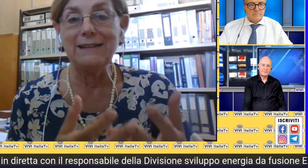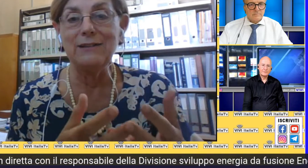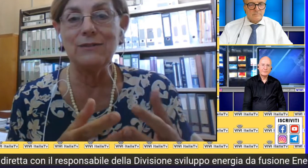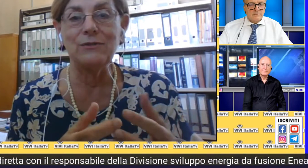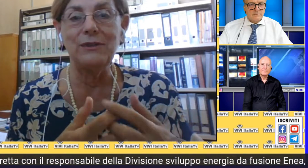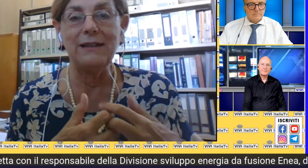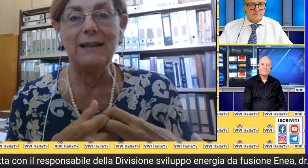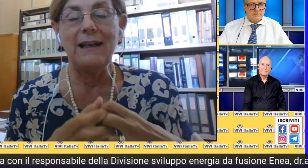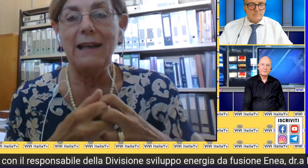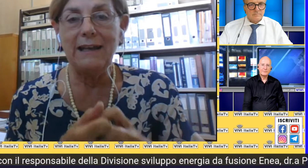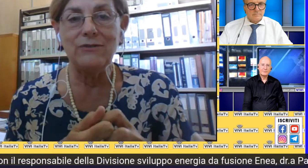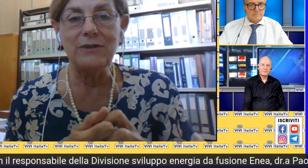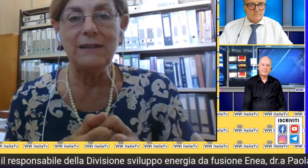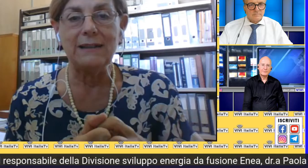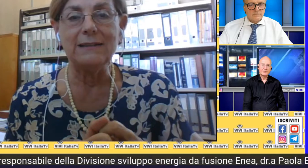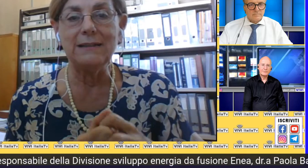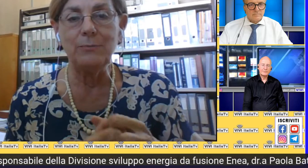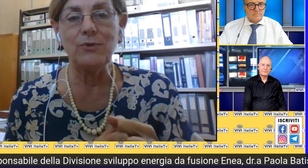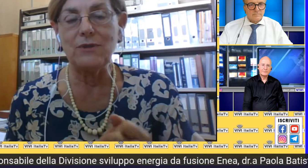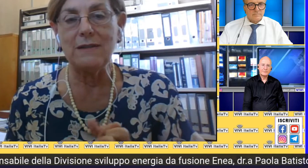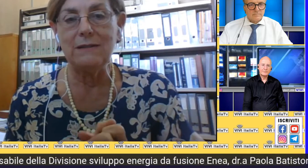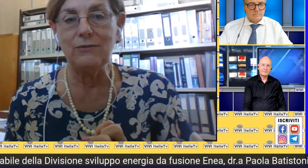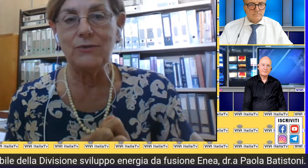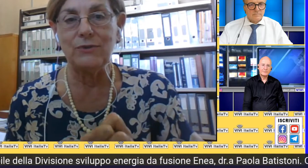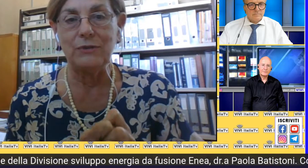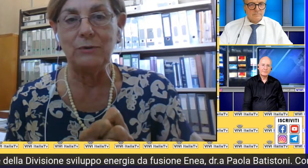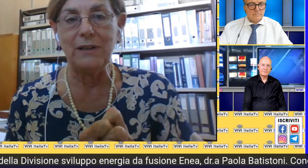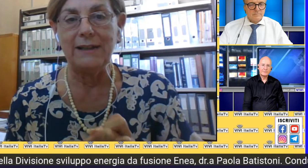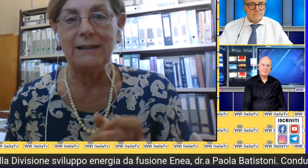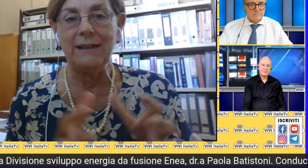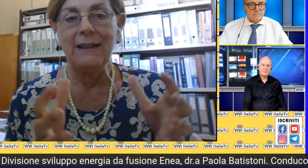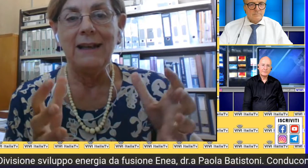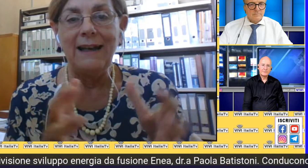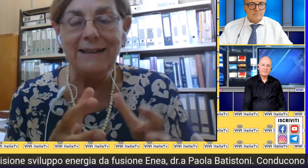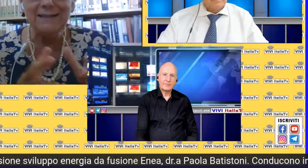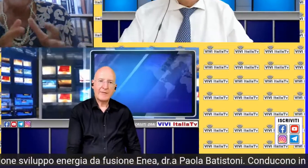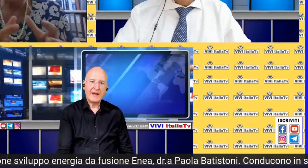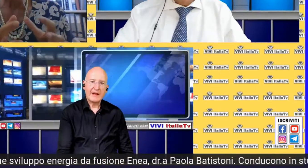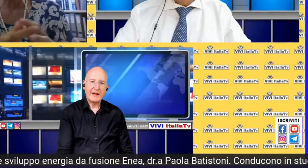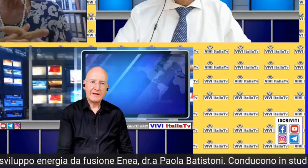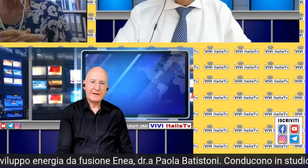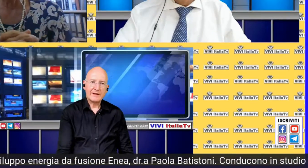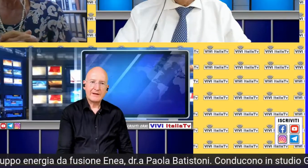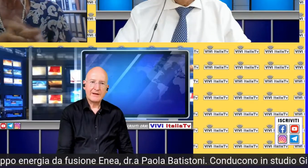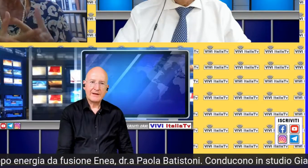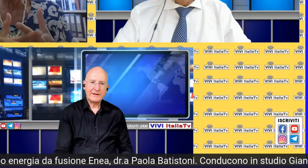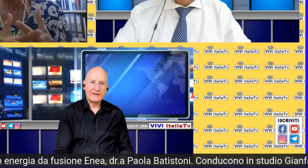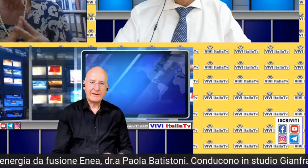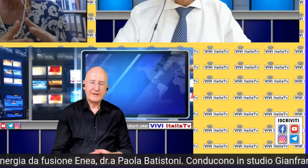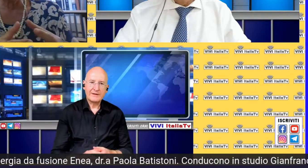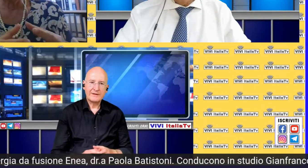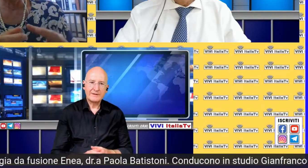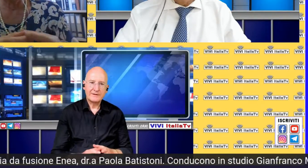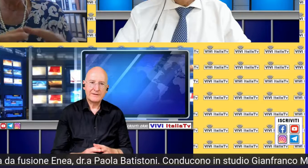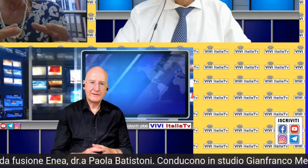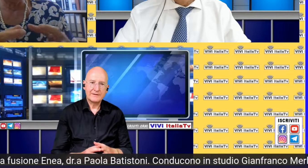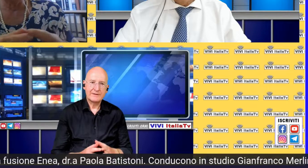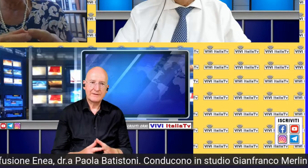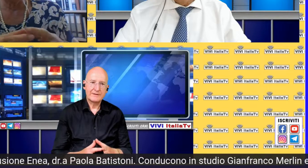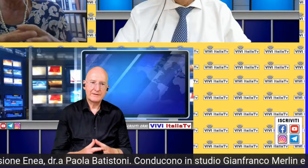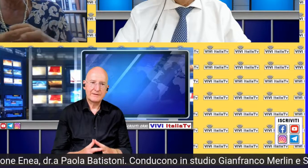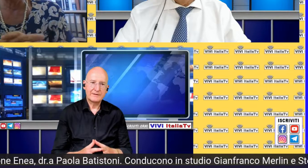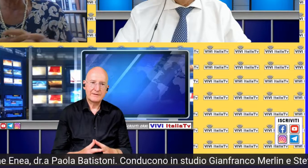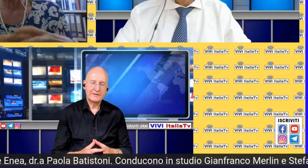e anche dal Sole è generata da processi di fusione nucleare. All'interno del Sole ci sono le condizioni per